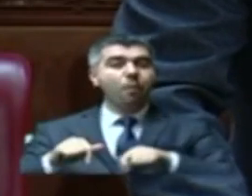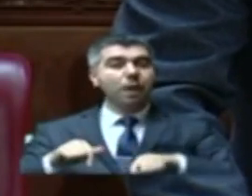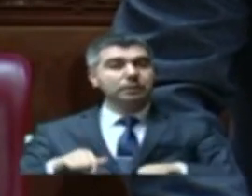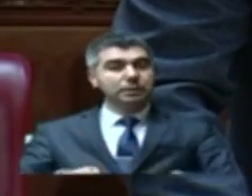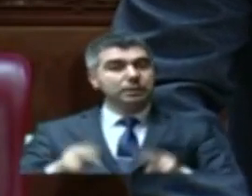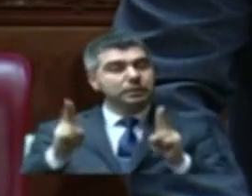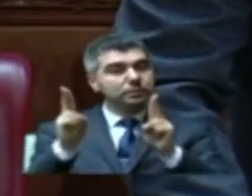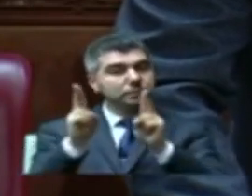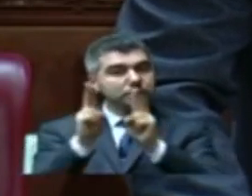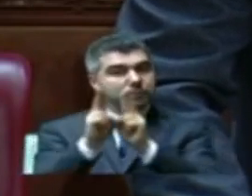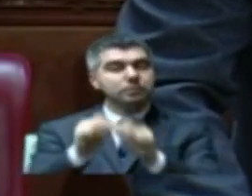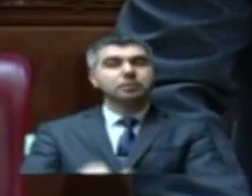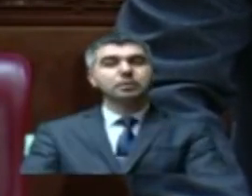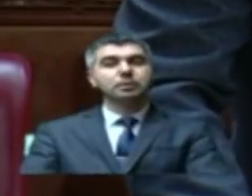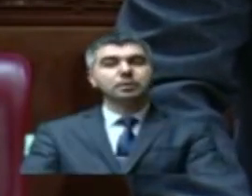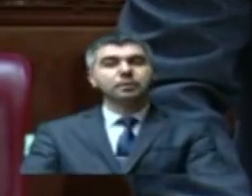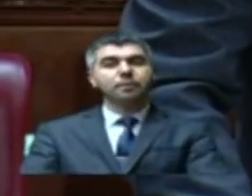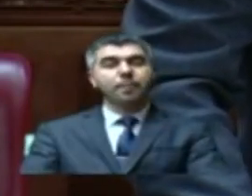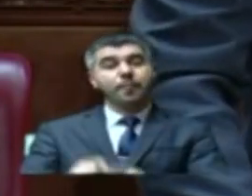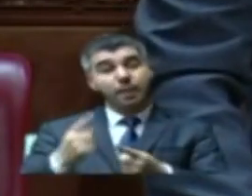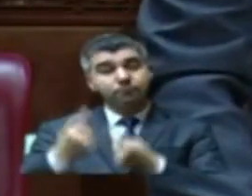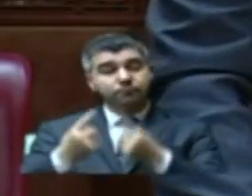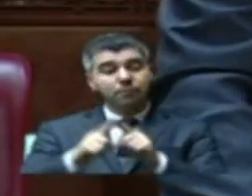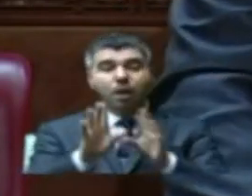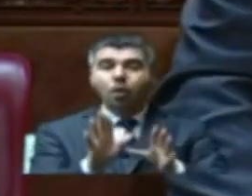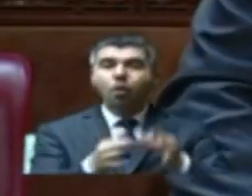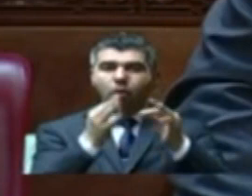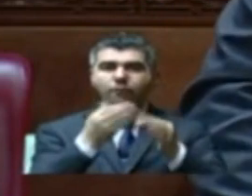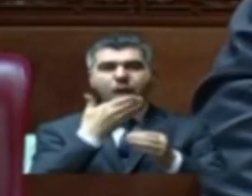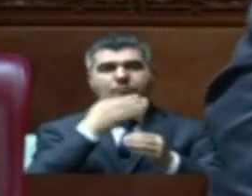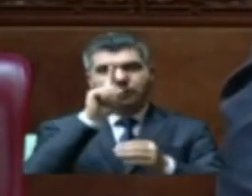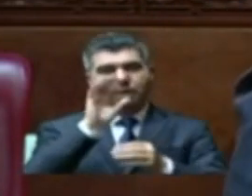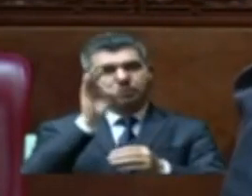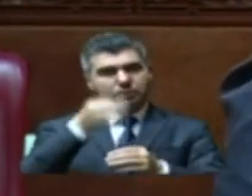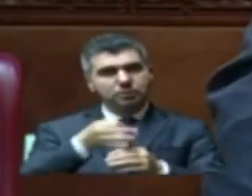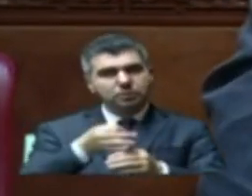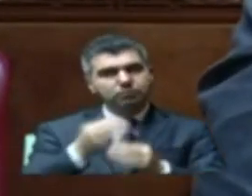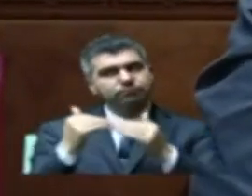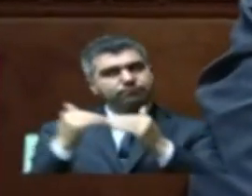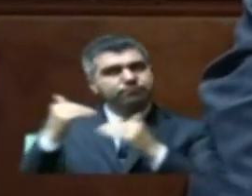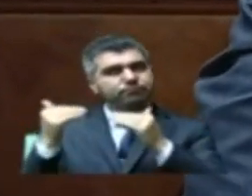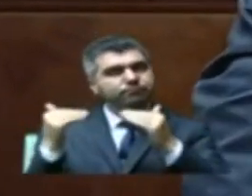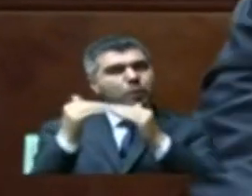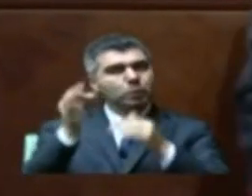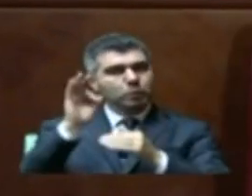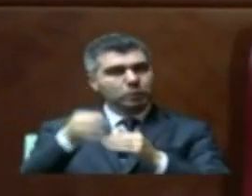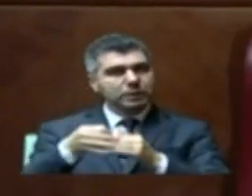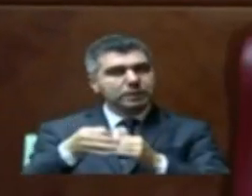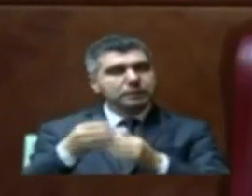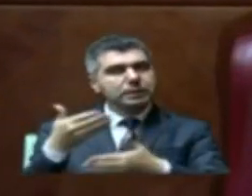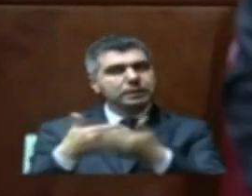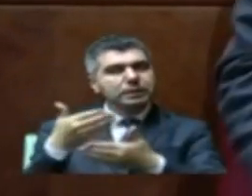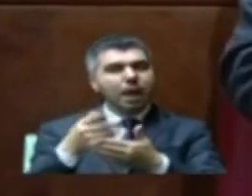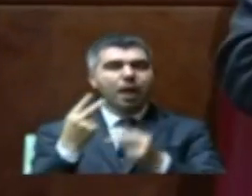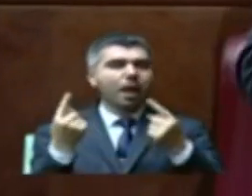صعيد الوزراء، على أساس أننا نوجد حل، ووجدنا الحل الحمد لله، وبالتالي الأمور في هذا السياق كلها